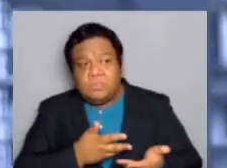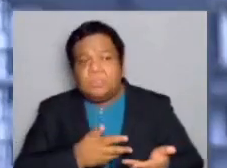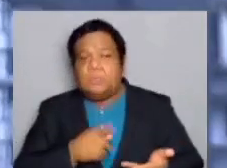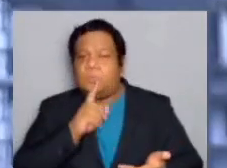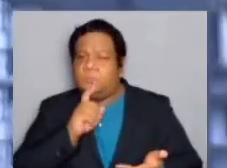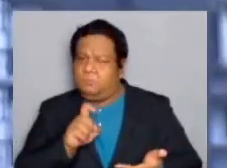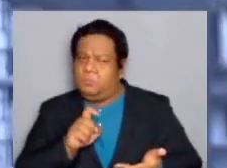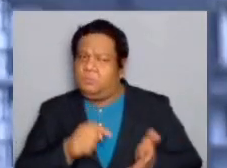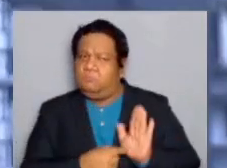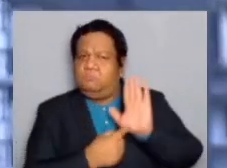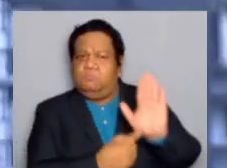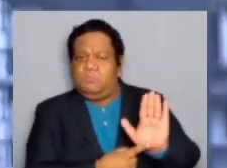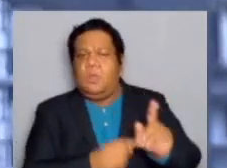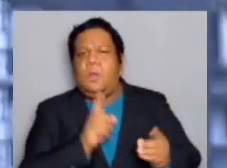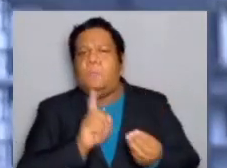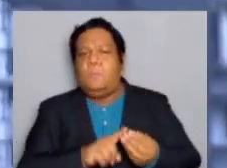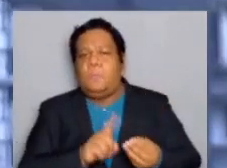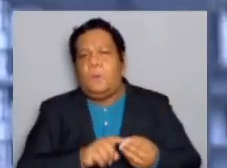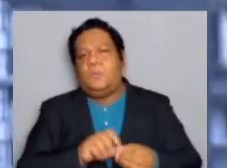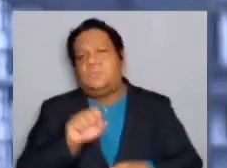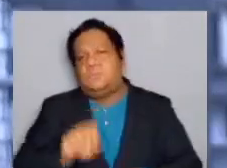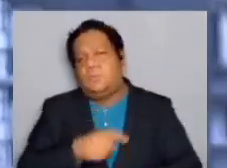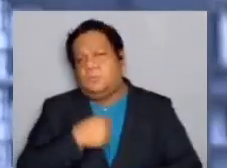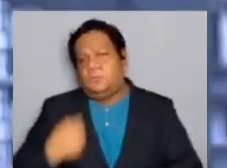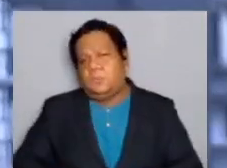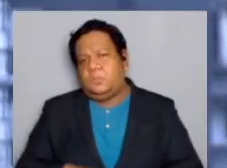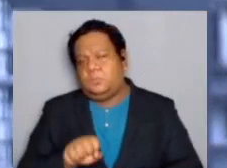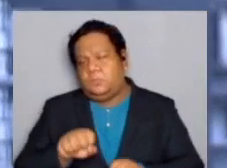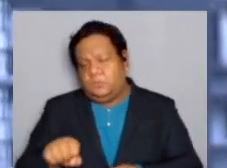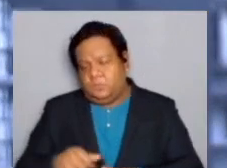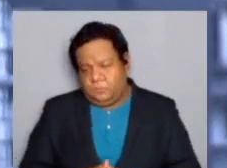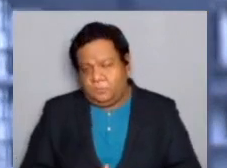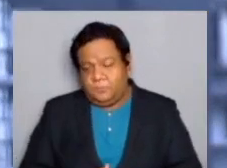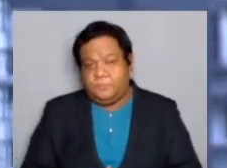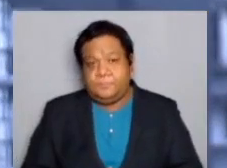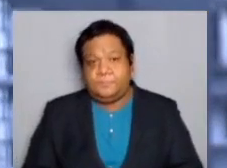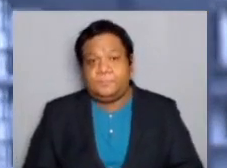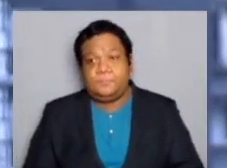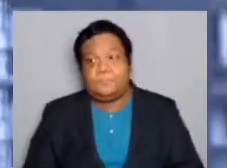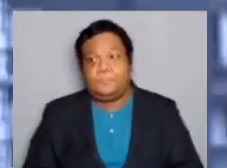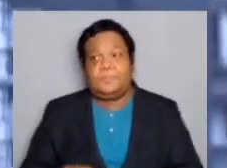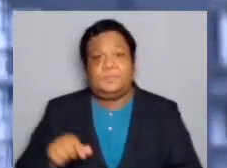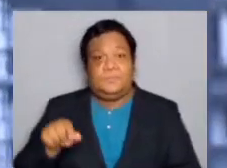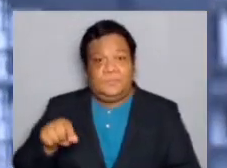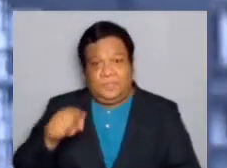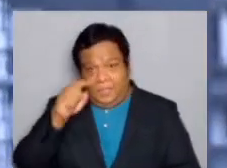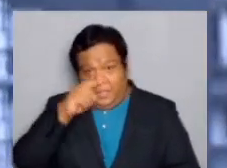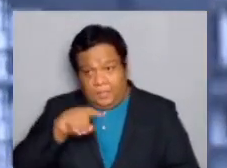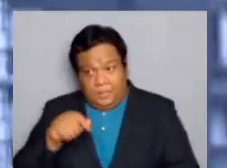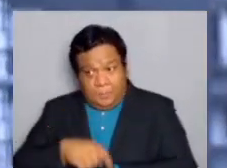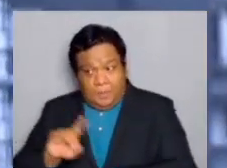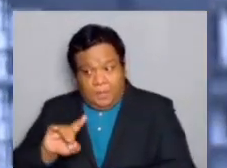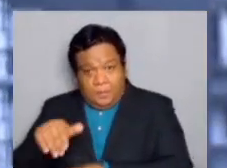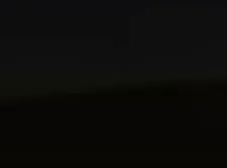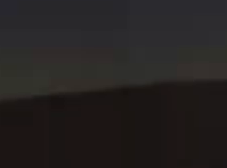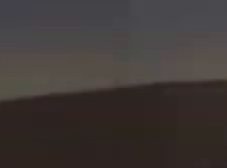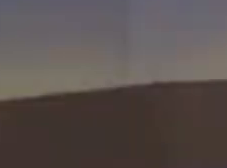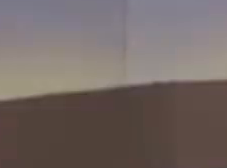issue tungkol sa South China Sea. Samantala, alas 8 naman po ng gabi rito, magaganap yung APEC Economic Leaders Meeting Gala